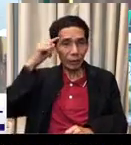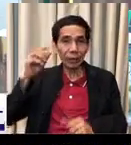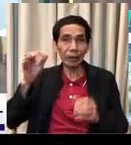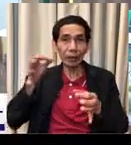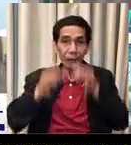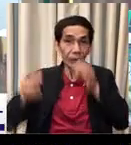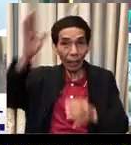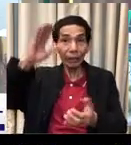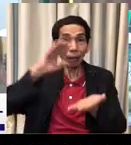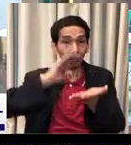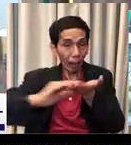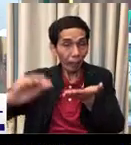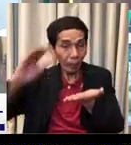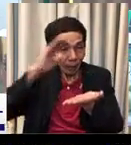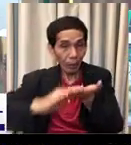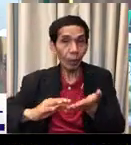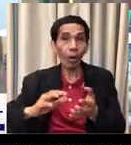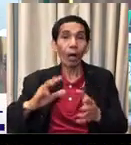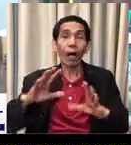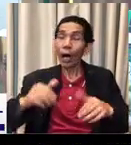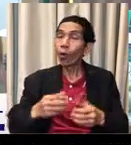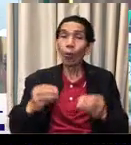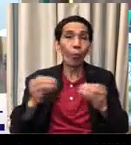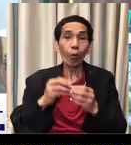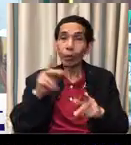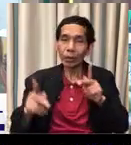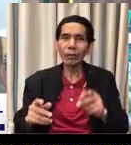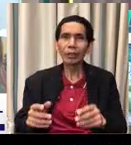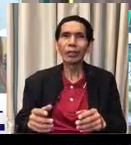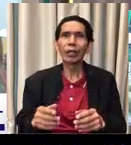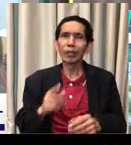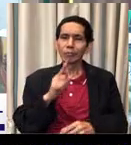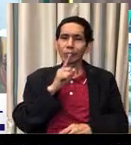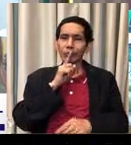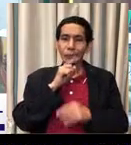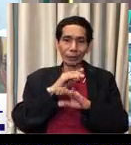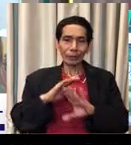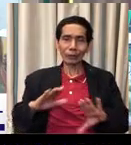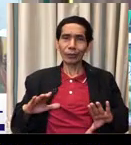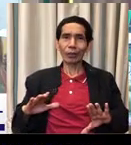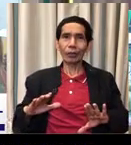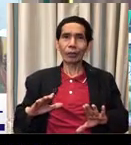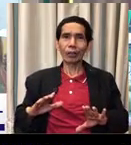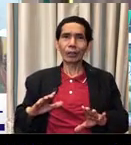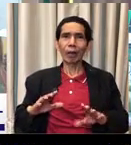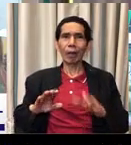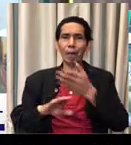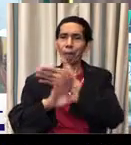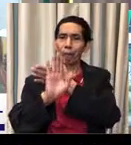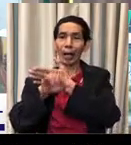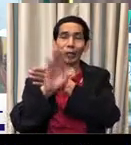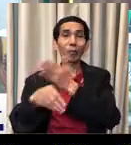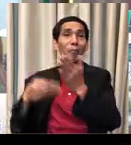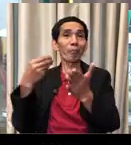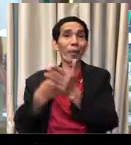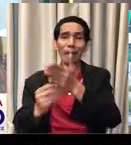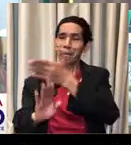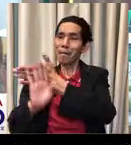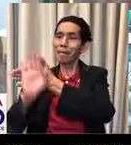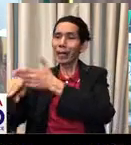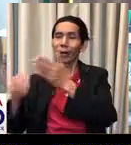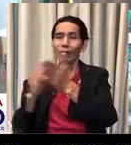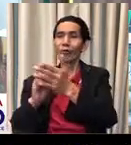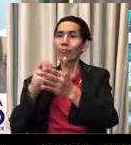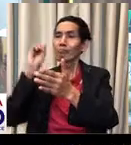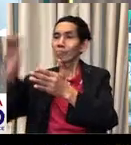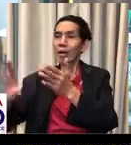Diyos nagpapatawad, tao pa. Ikikipit balikat ko sana yung sitwasyon eh. Pasosoli ko na lang sana sa kanila yung pera eh.